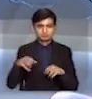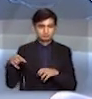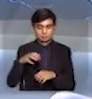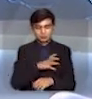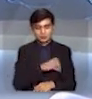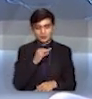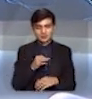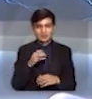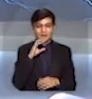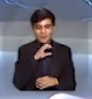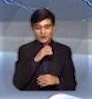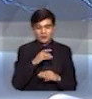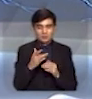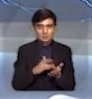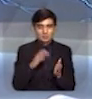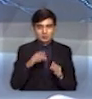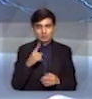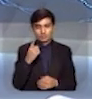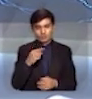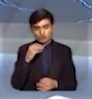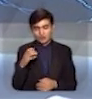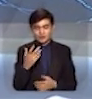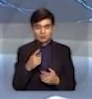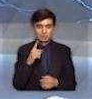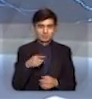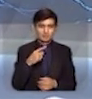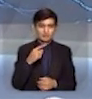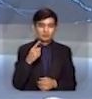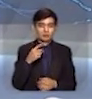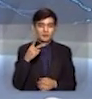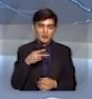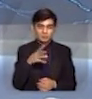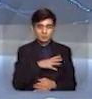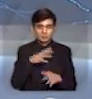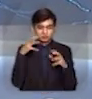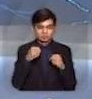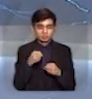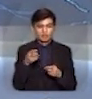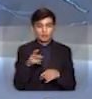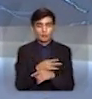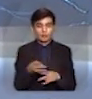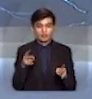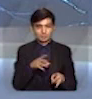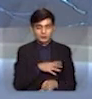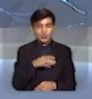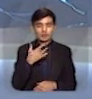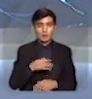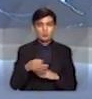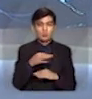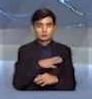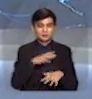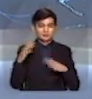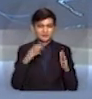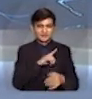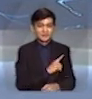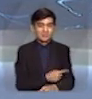солтүстік оңтүстік бағытындағы желі бір жарым сағаттай істен шығып, халық тастай қараңғыда қалған. Бұдан бөлек Жамбыл облысында күшті жел бір